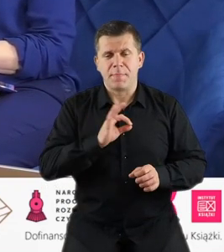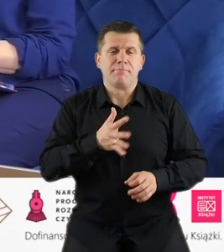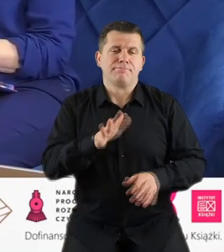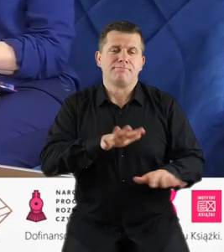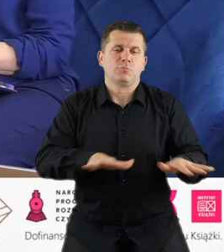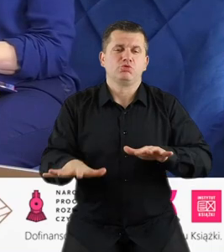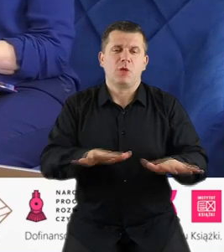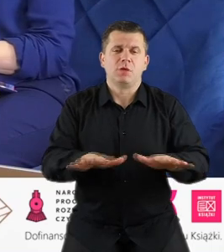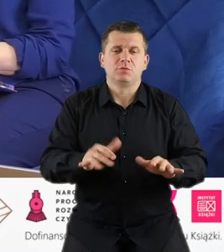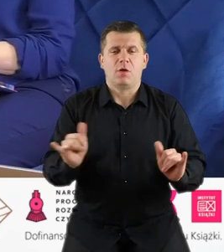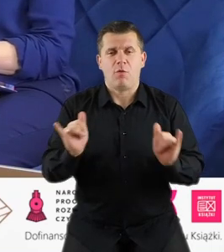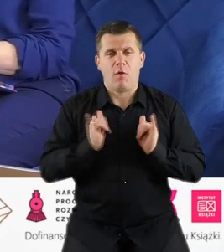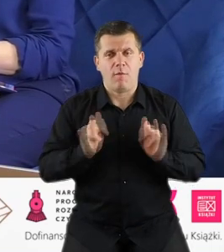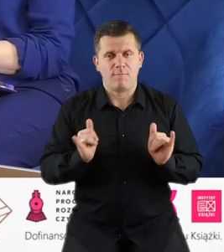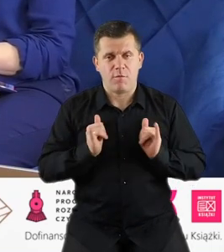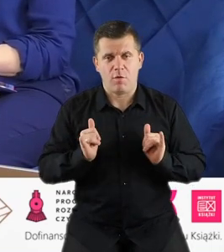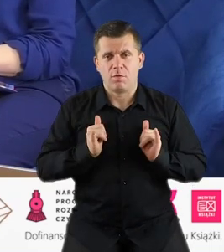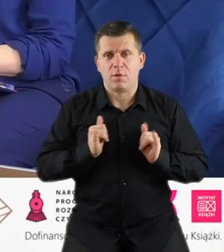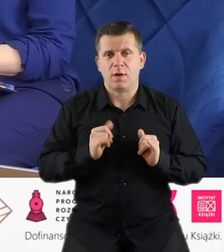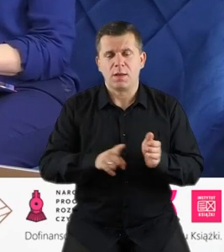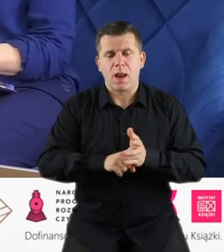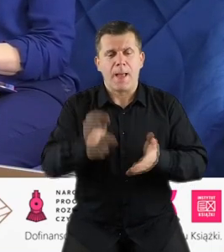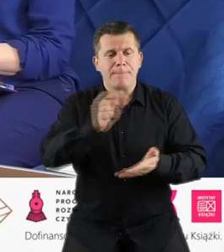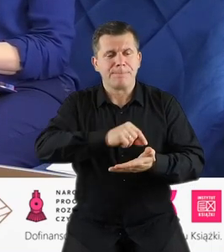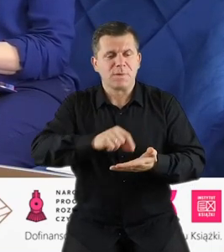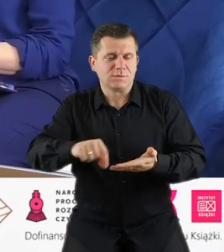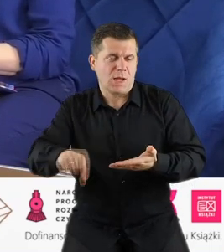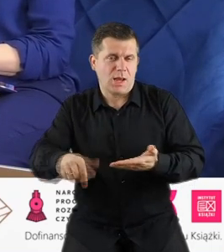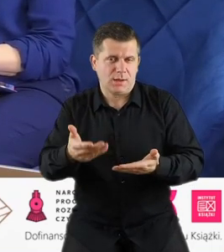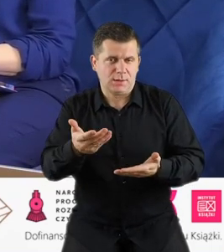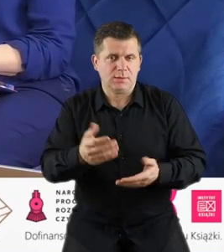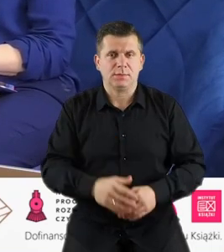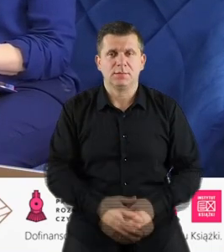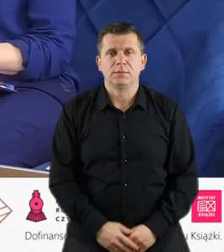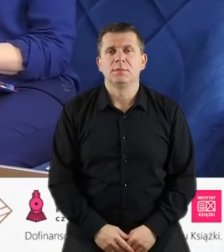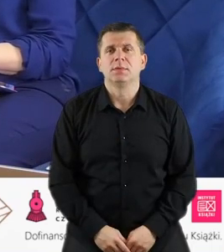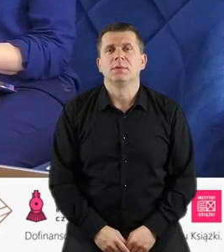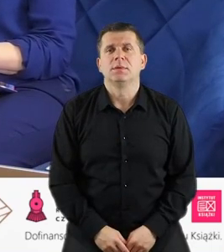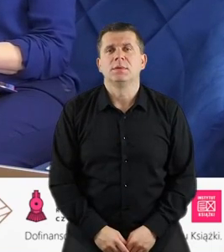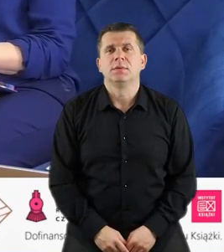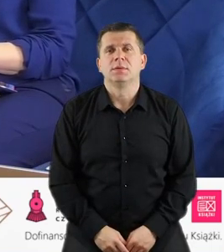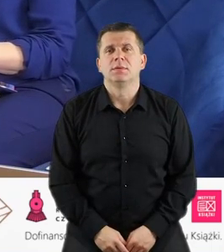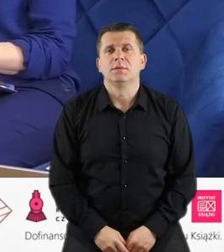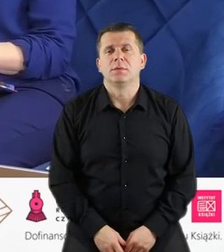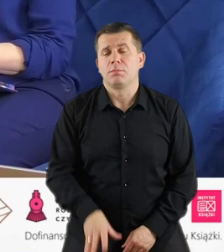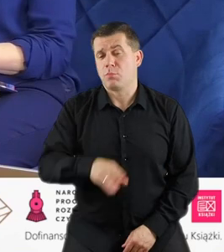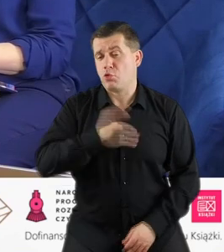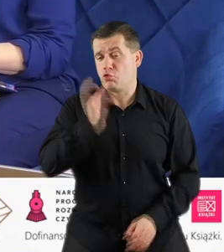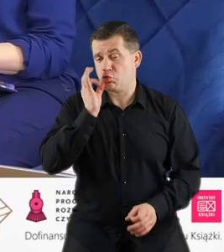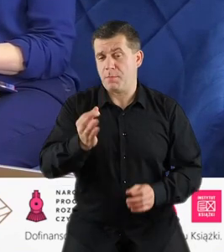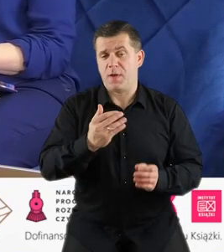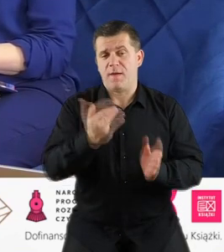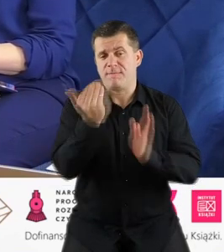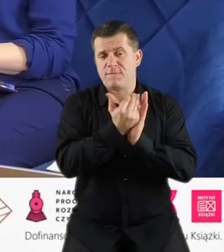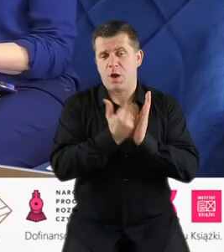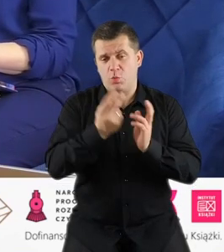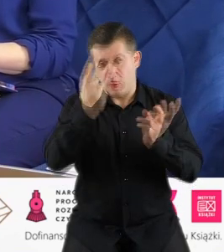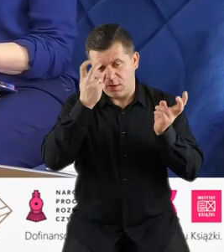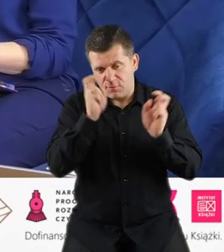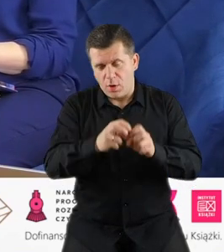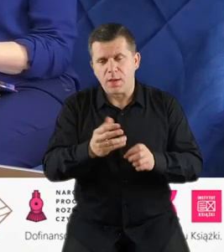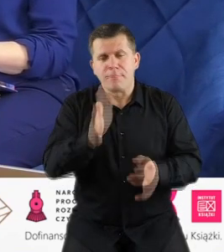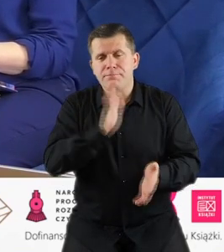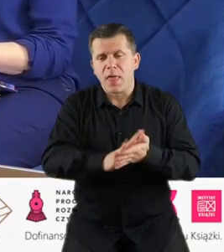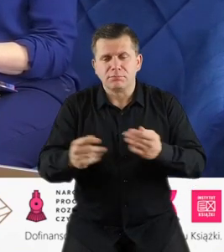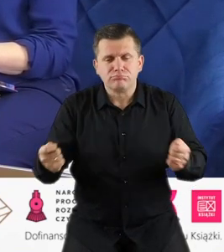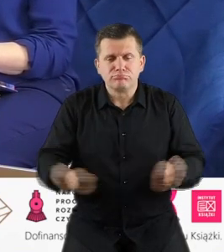przestrzeń komfortową dla pisarza lub pisarki, żebym mógł w dobrych warunkach tworzyć, żeby nic go nie